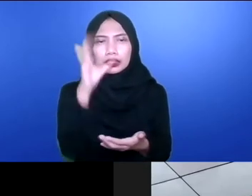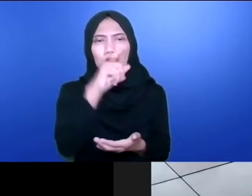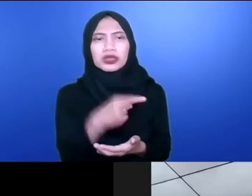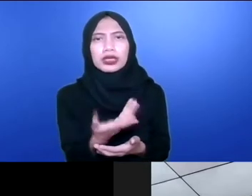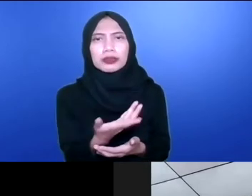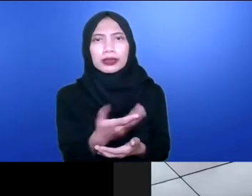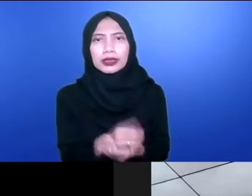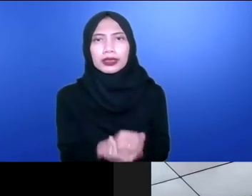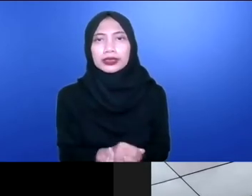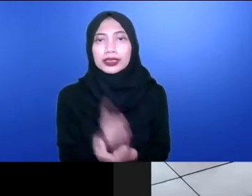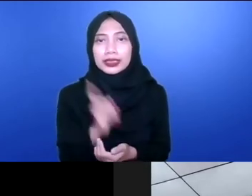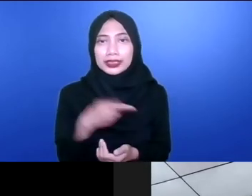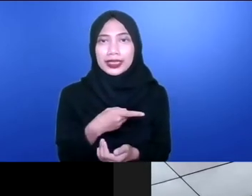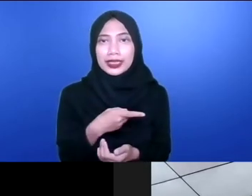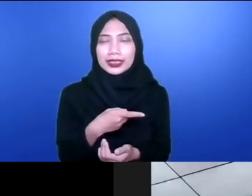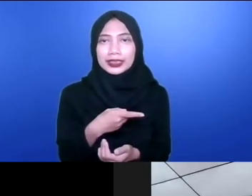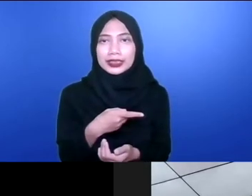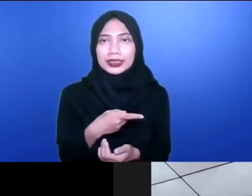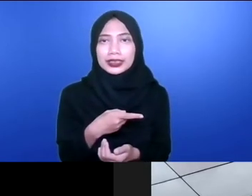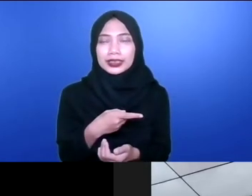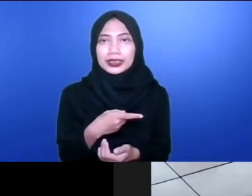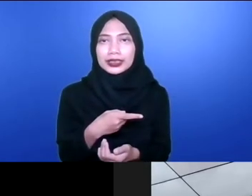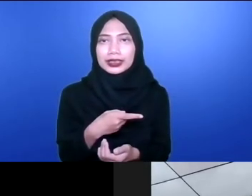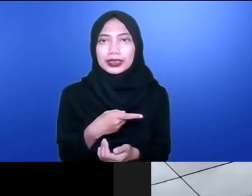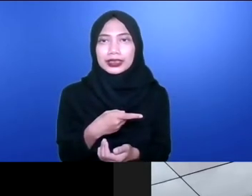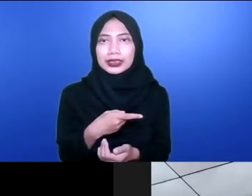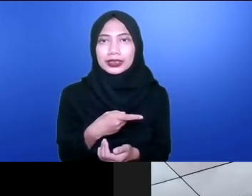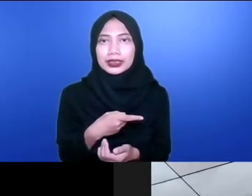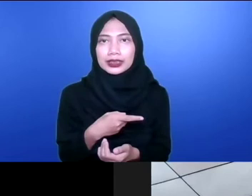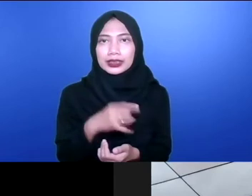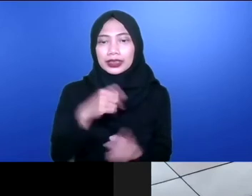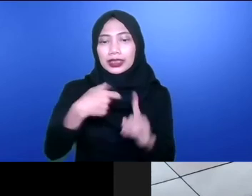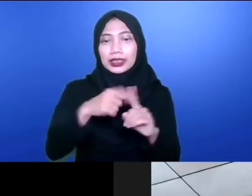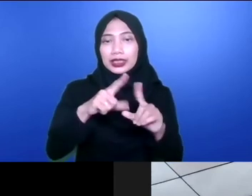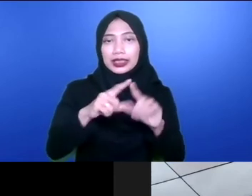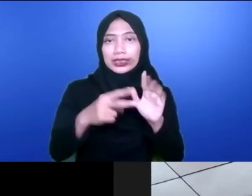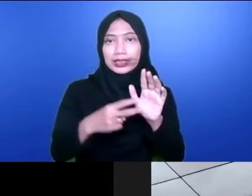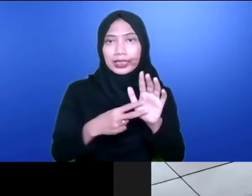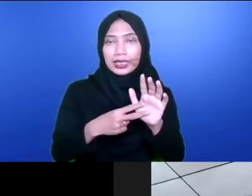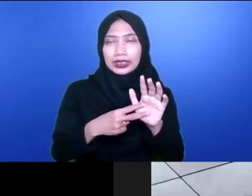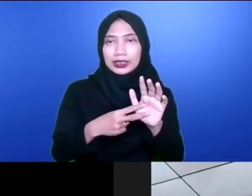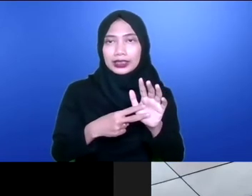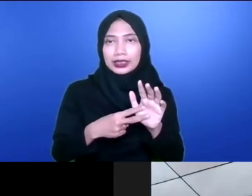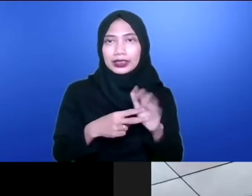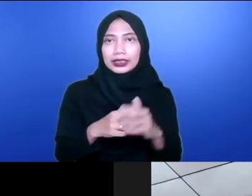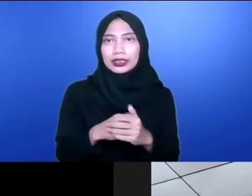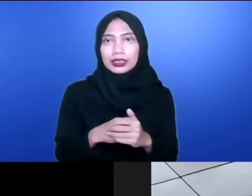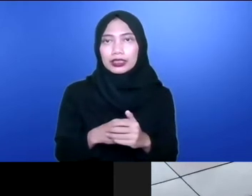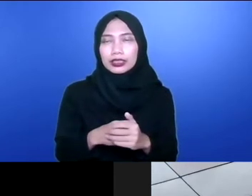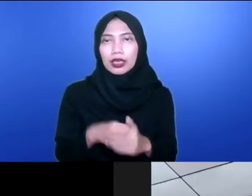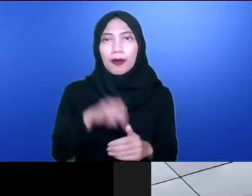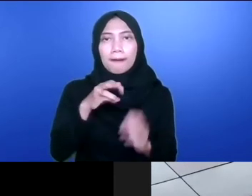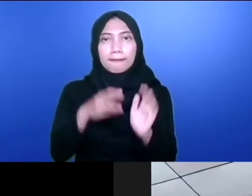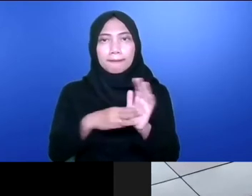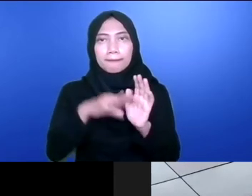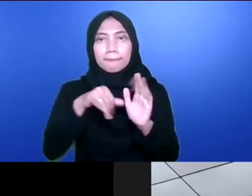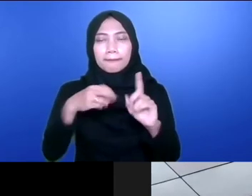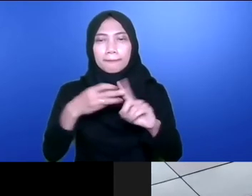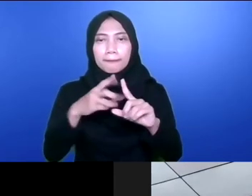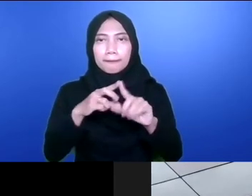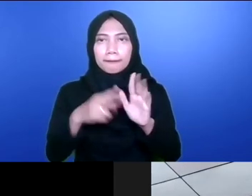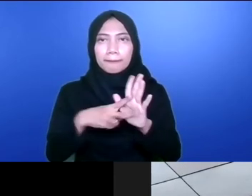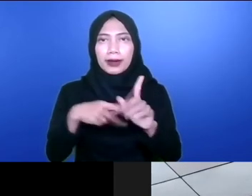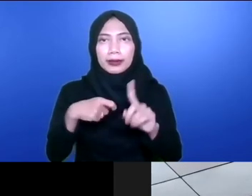ini. Saya pernah melihat di Maybank, ini yang terus-menerus juga, ada penjelasan mengenai rekening yang bisa dibuka